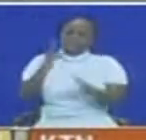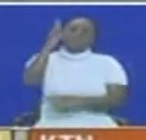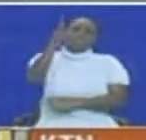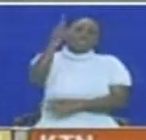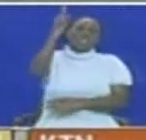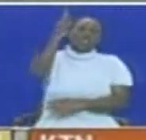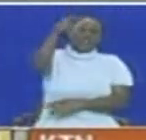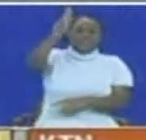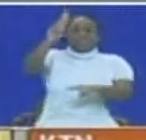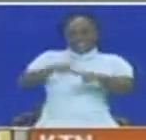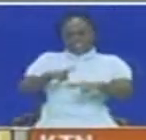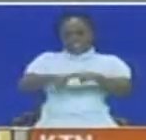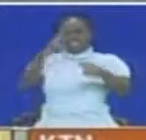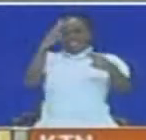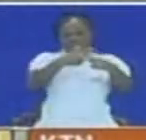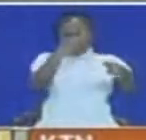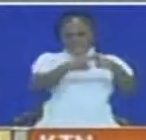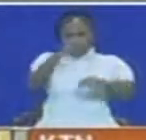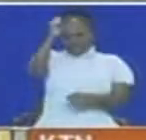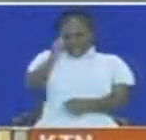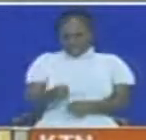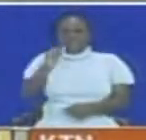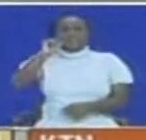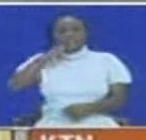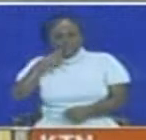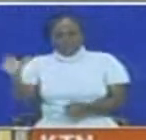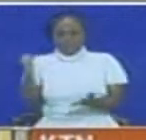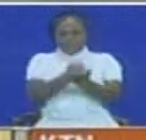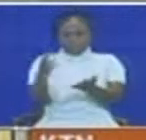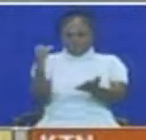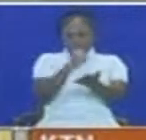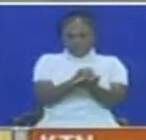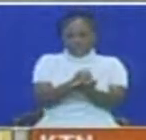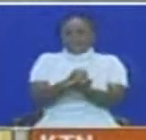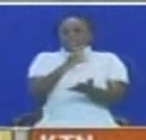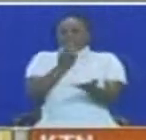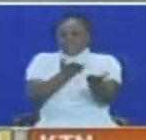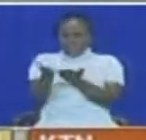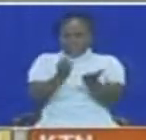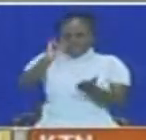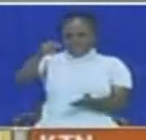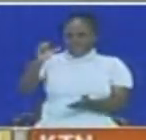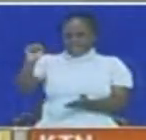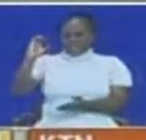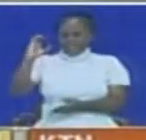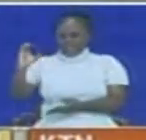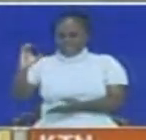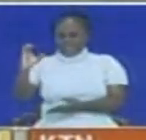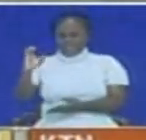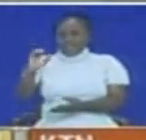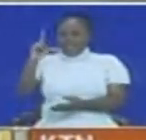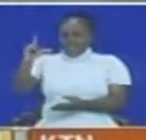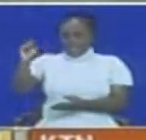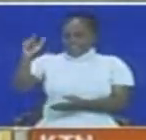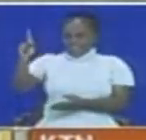majina 25 ya majaji wapya ambao waliteuliwa na tume ya huduma za mahakama, yani JSC. Mwenyekiti wa LSK